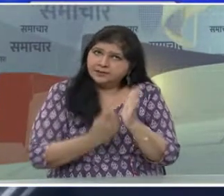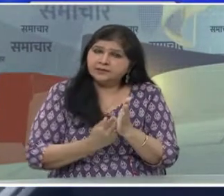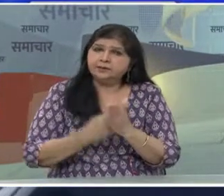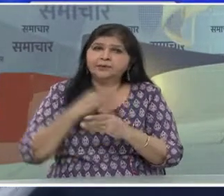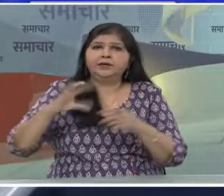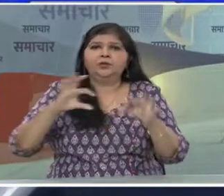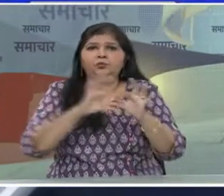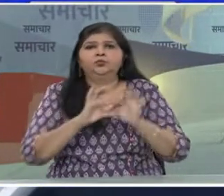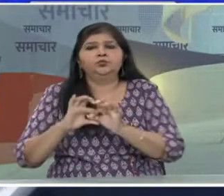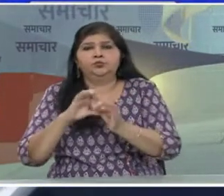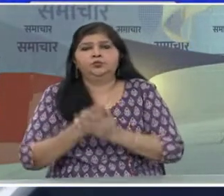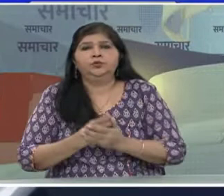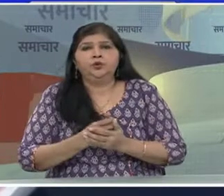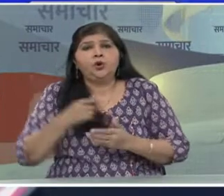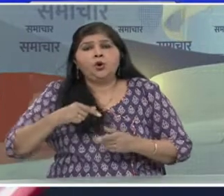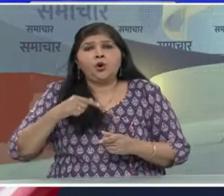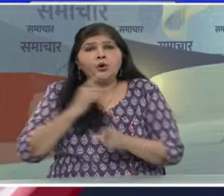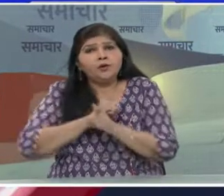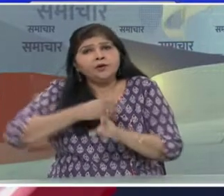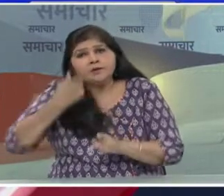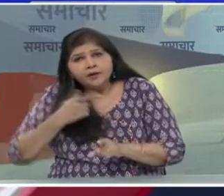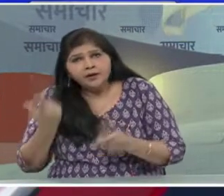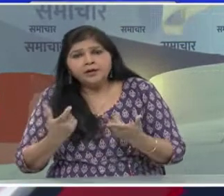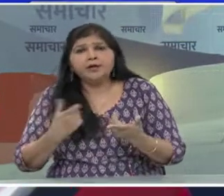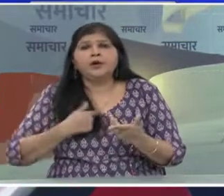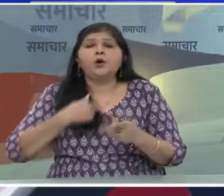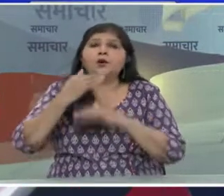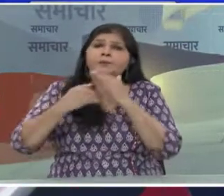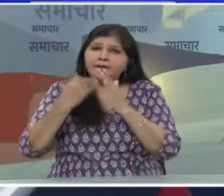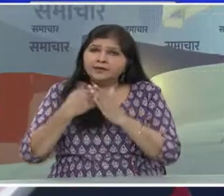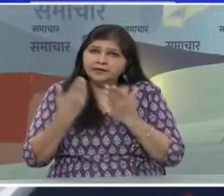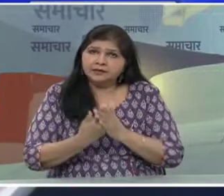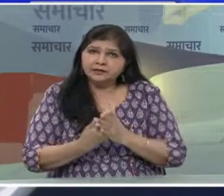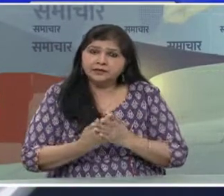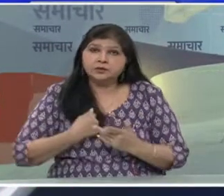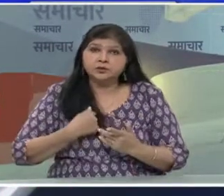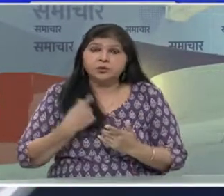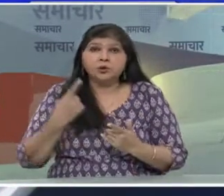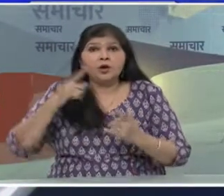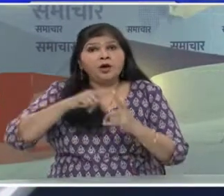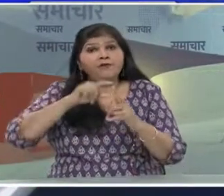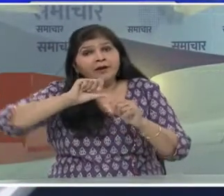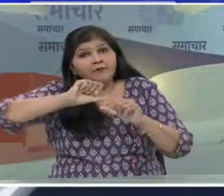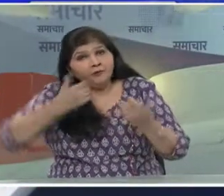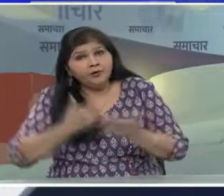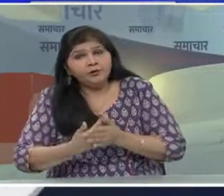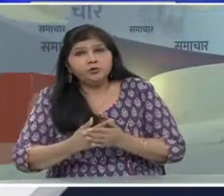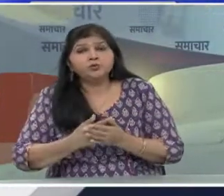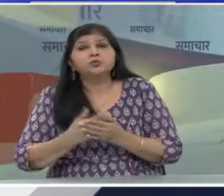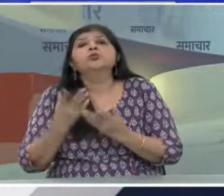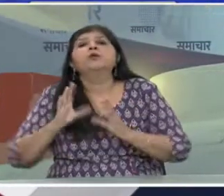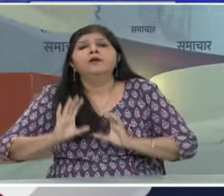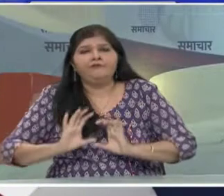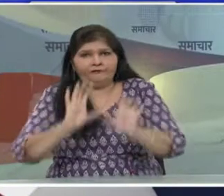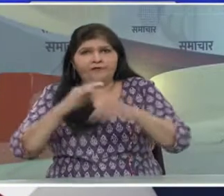और ट्रेनिंग के लक्ष्य के पूर्ण होने पर उनको इंसेंटिवाइज करने का काम भी किया